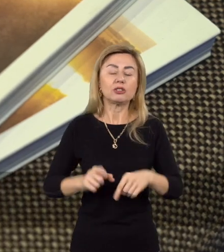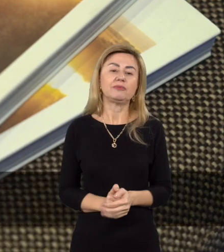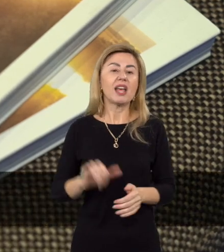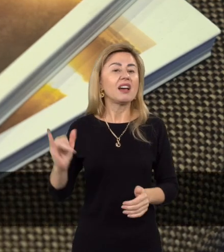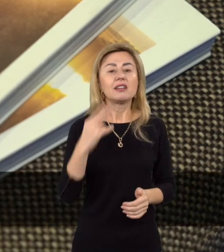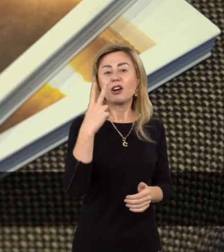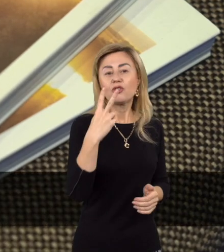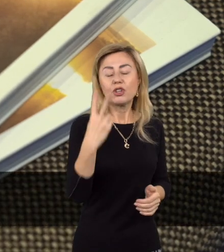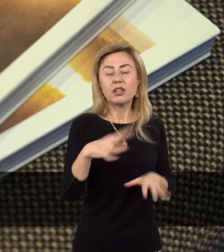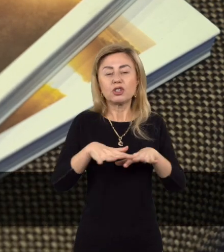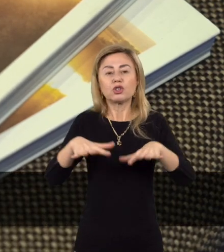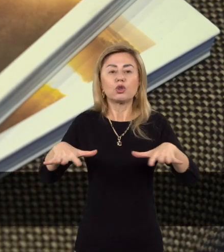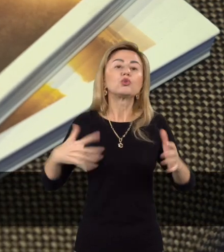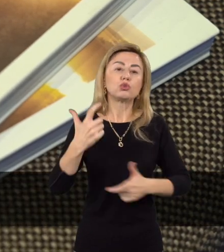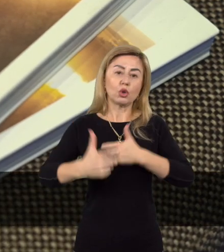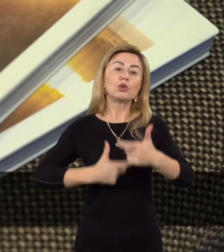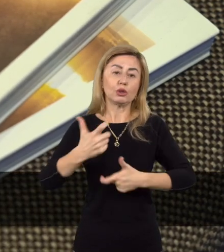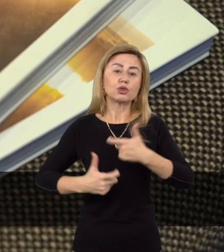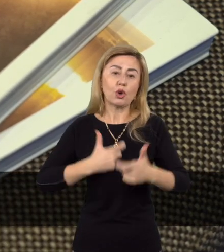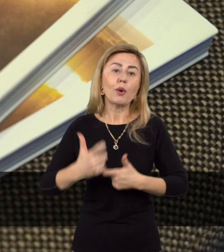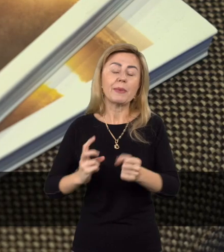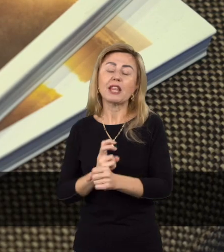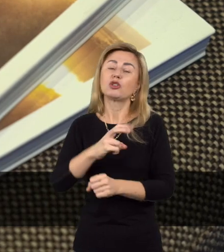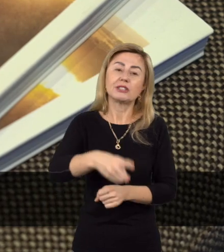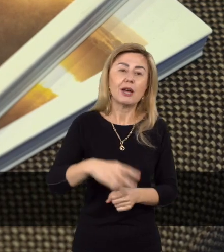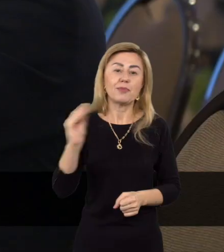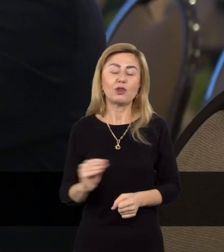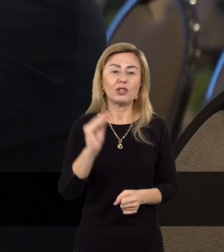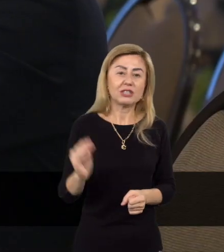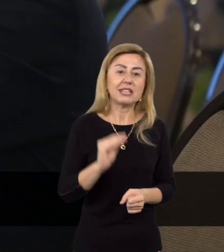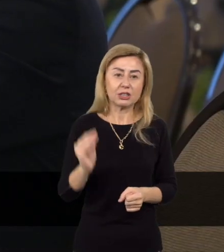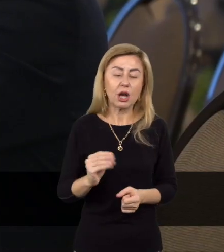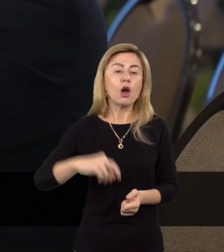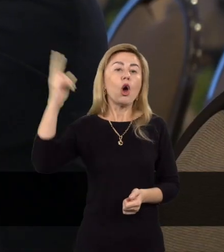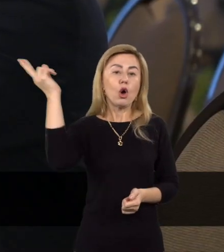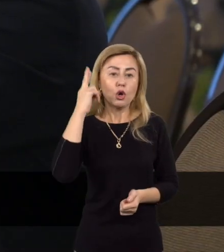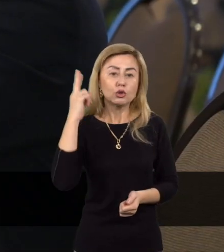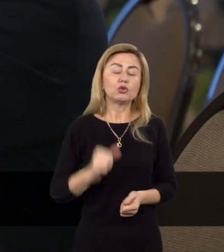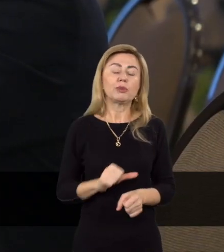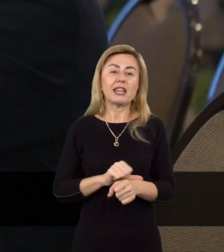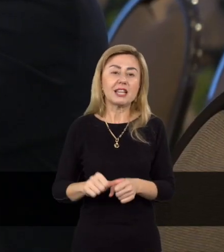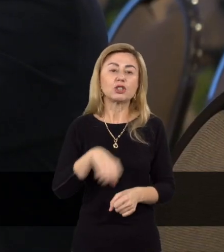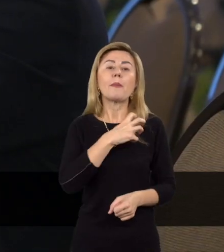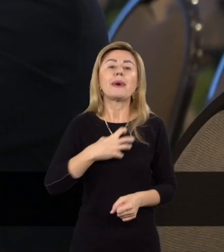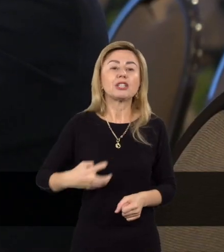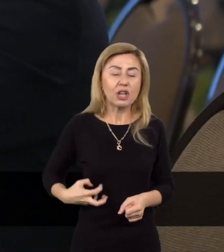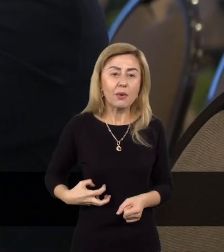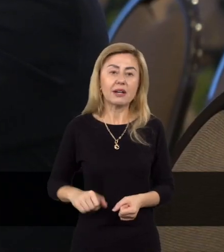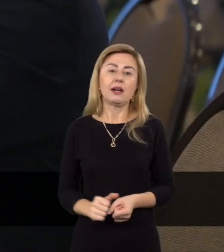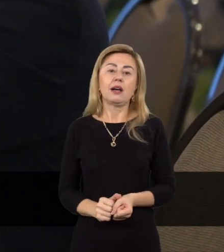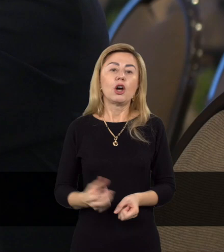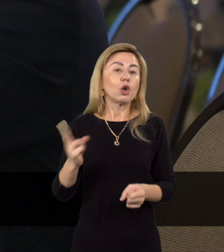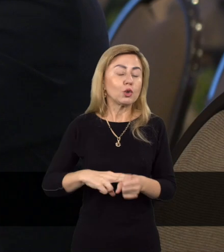Jak słychać, sporo jest jeszcze do zrobienia w kwestii dostępności. Zdaje sobie sprawę z tego marszałek Marcin